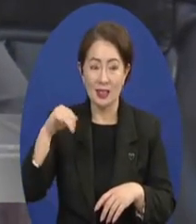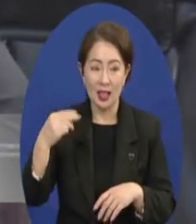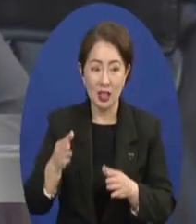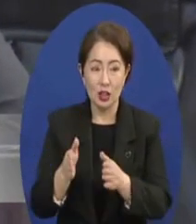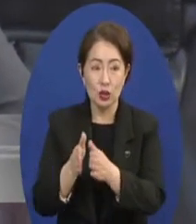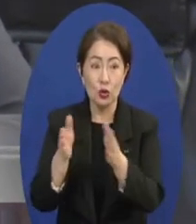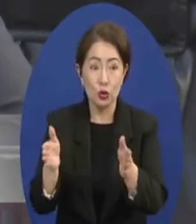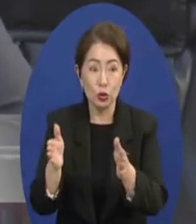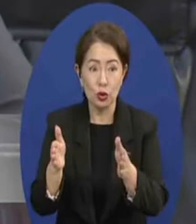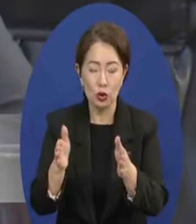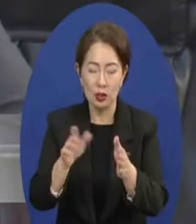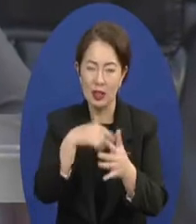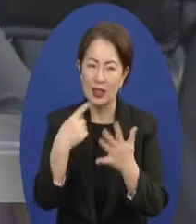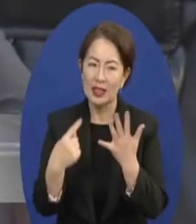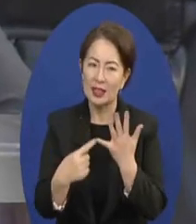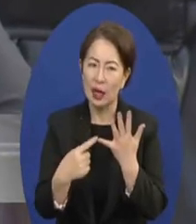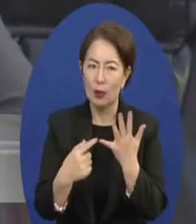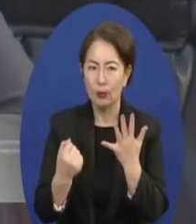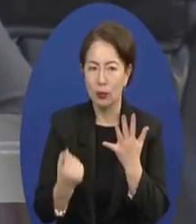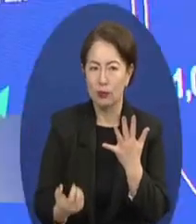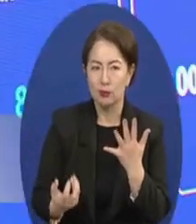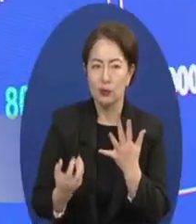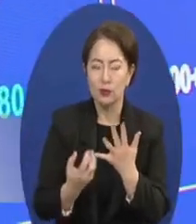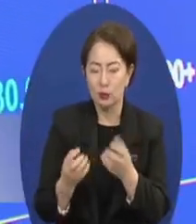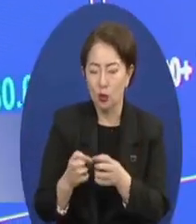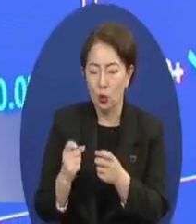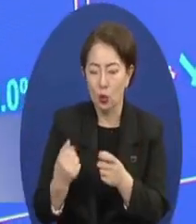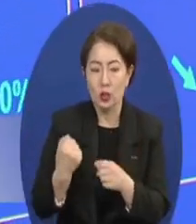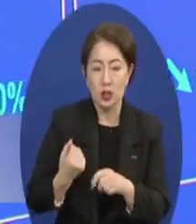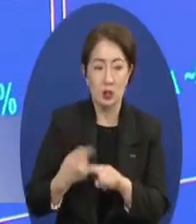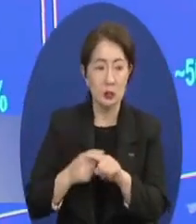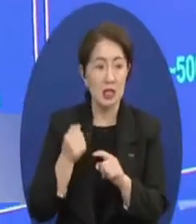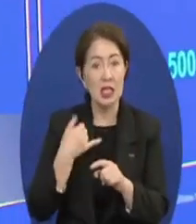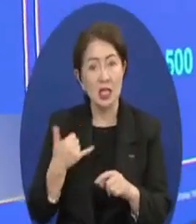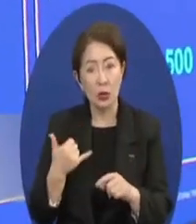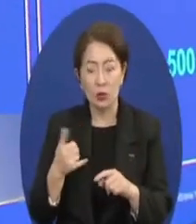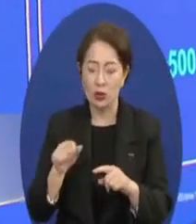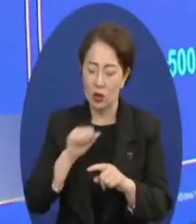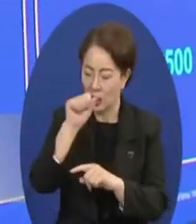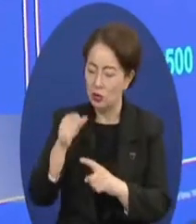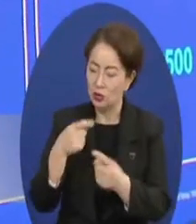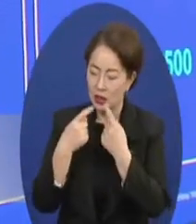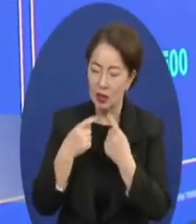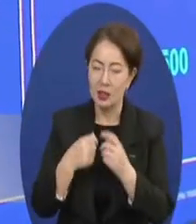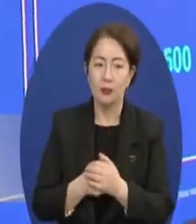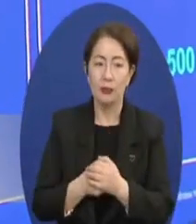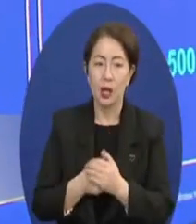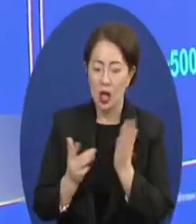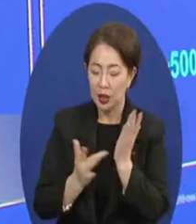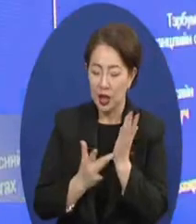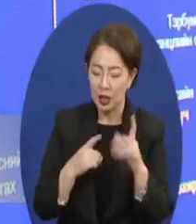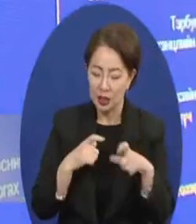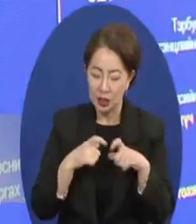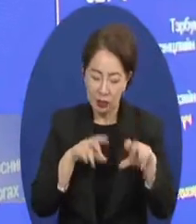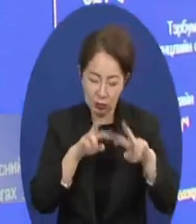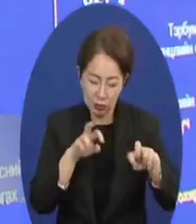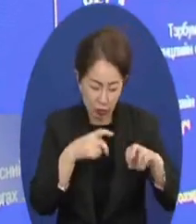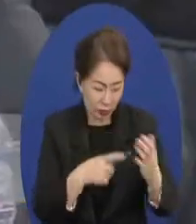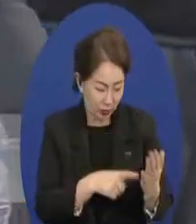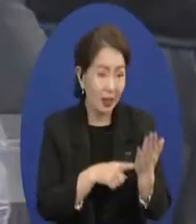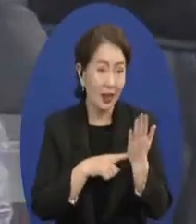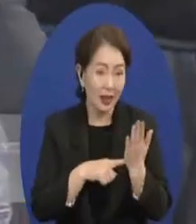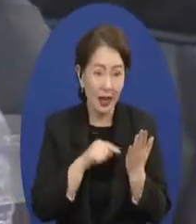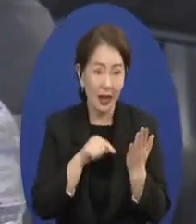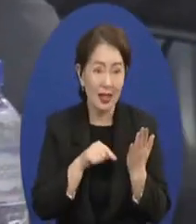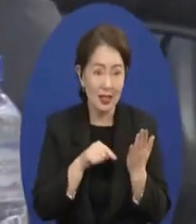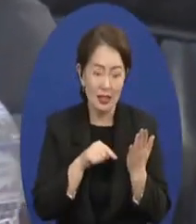дахь цахилгааны их үүсвэр болгож чадах уу гэдэг асуудлыг одоо бас ярина. Техник эдийн засгийн үндэслэл урагдсан байдлаар гарсан. За энэ асуудал дээр бид нар